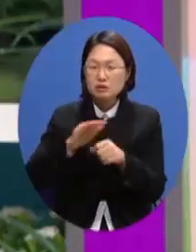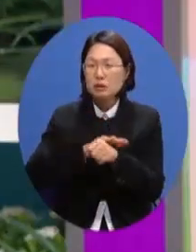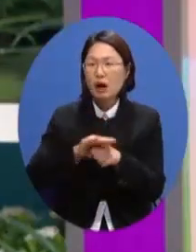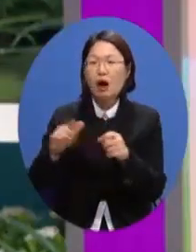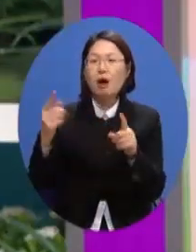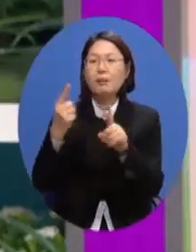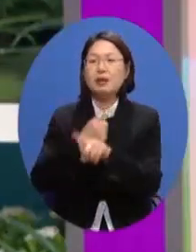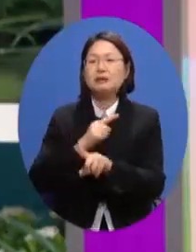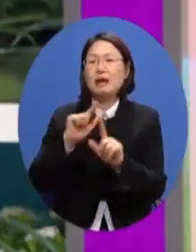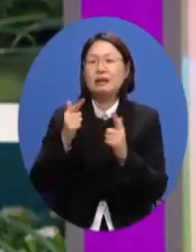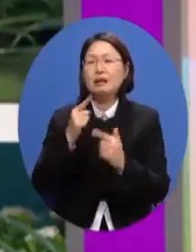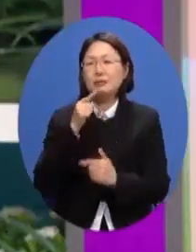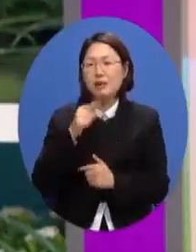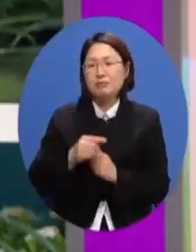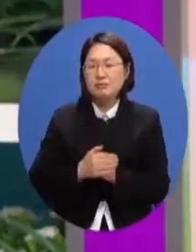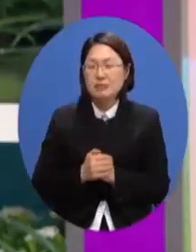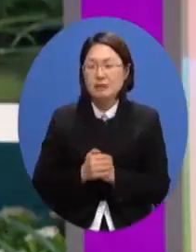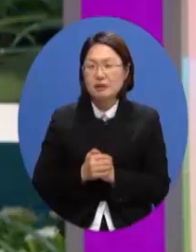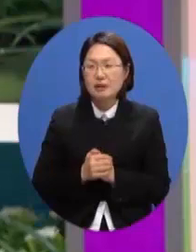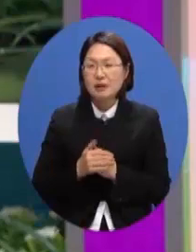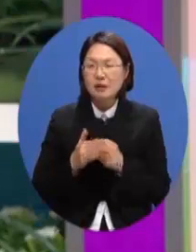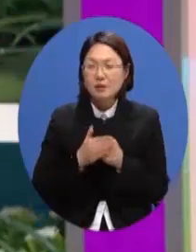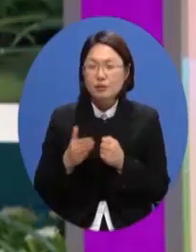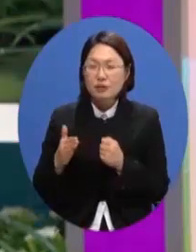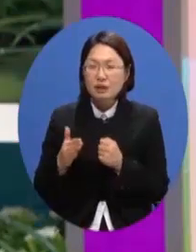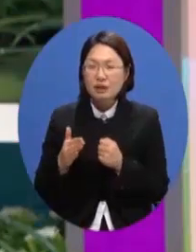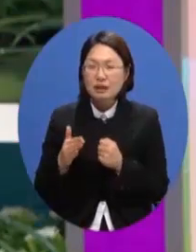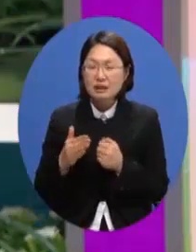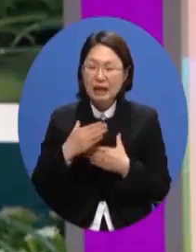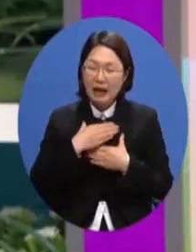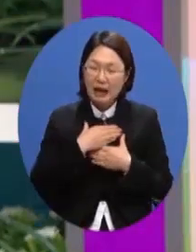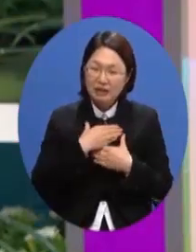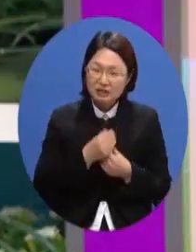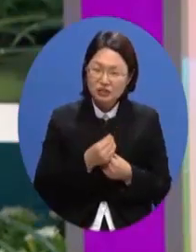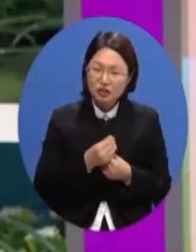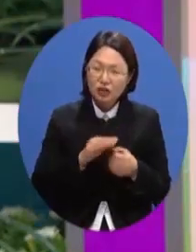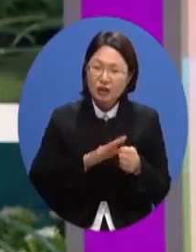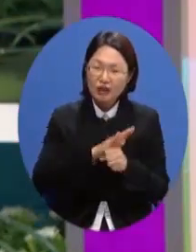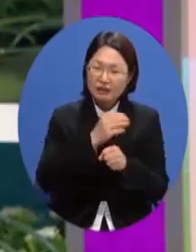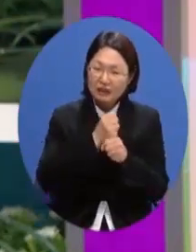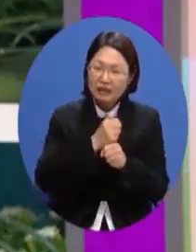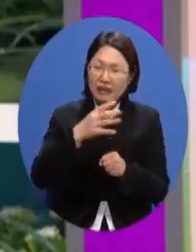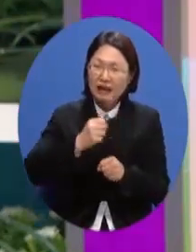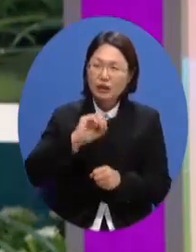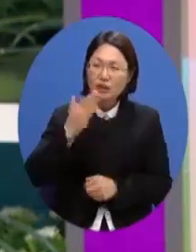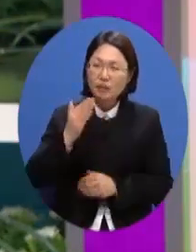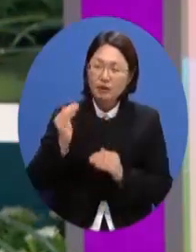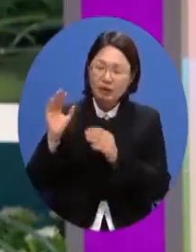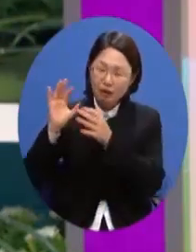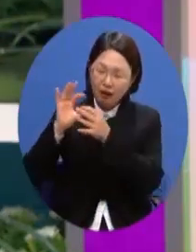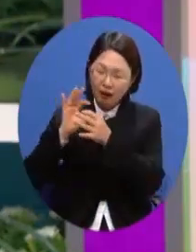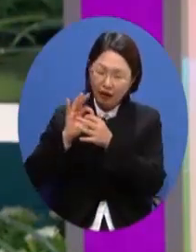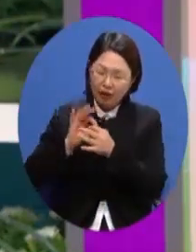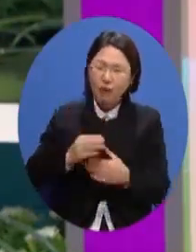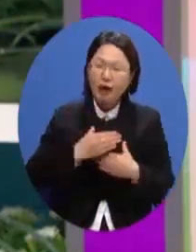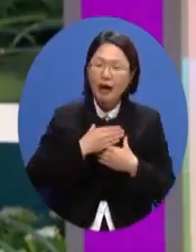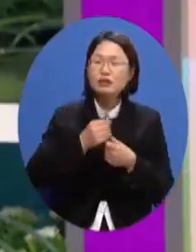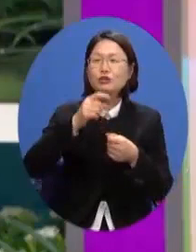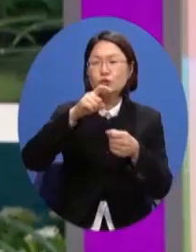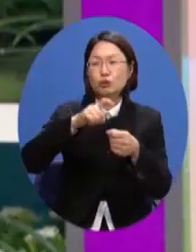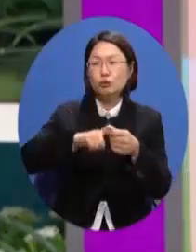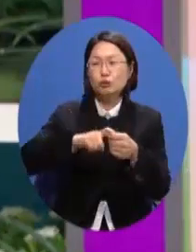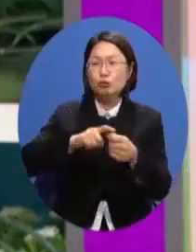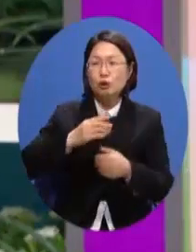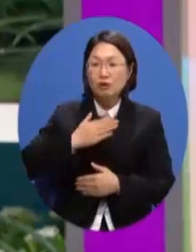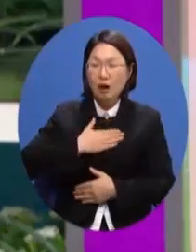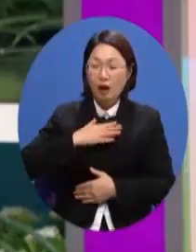바뀐대요. 그래요? 예. 그렇기 때문에 이 안정애착을 갖게 된 아이들은 계속 안정적인, 왜냐하면 자기도